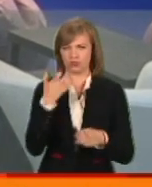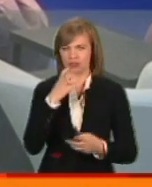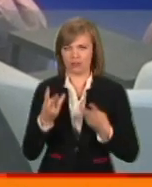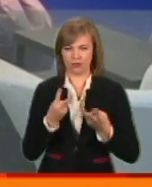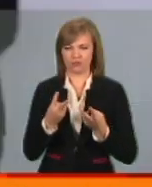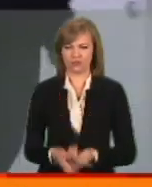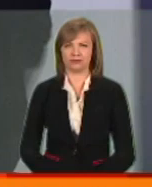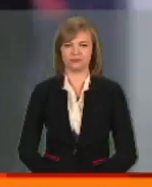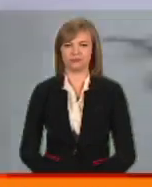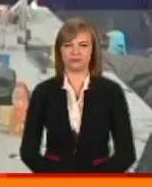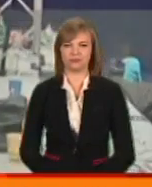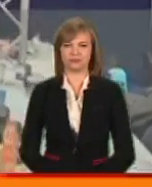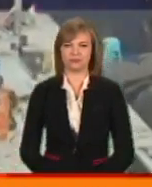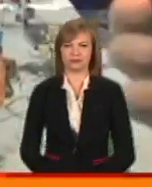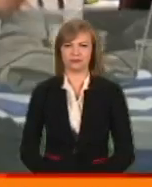емоції.